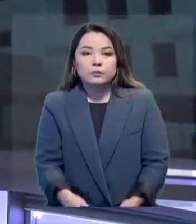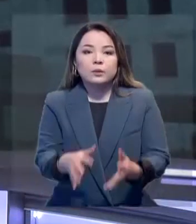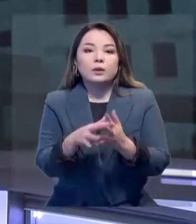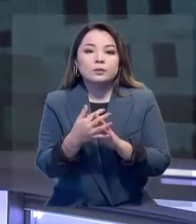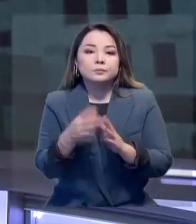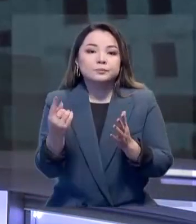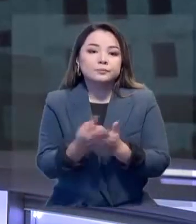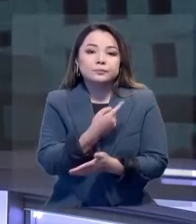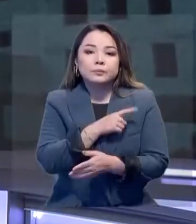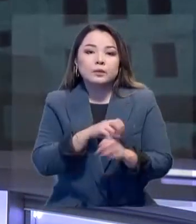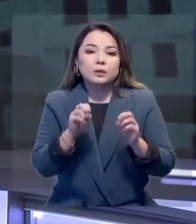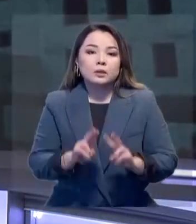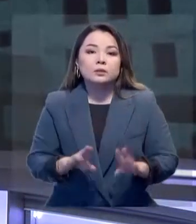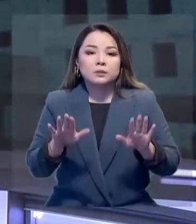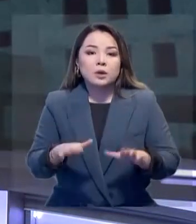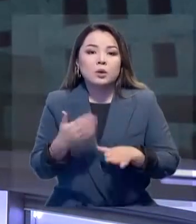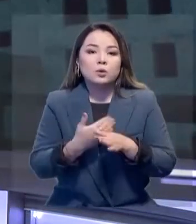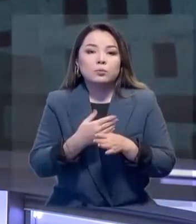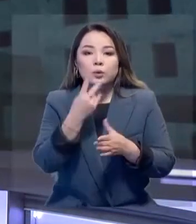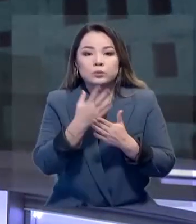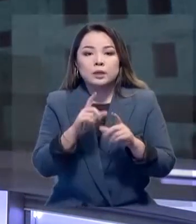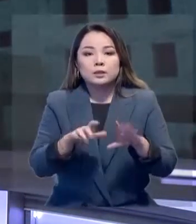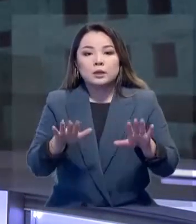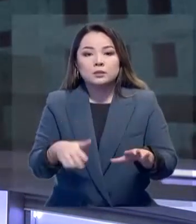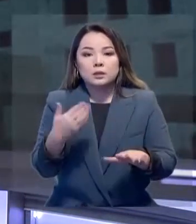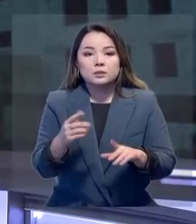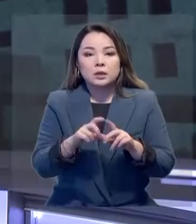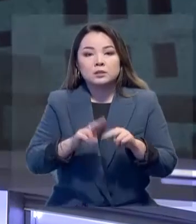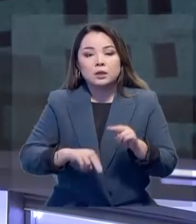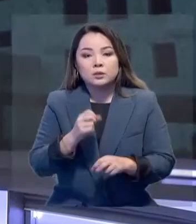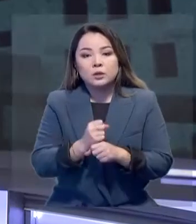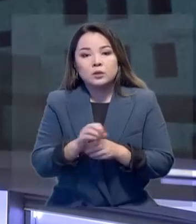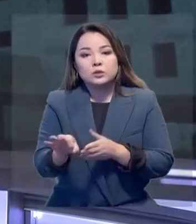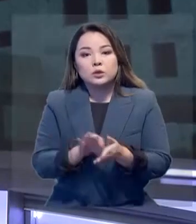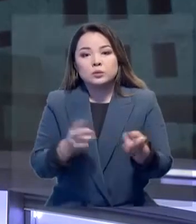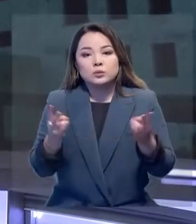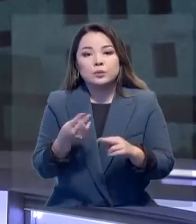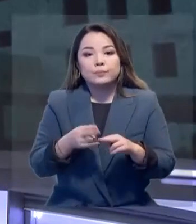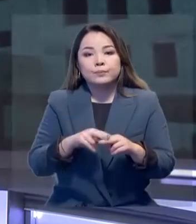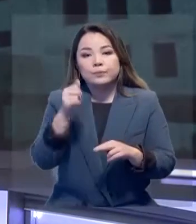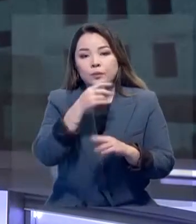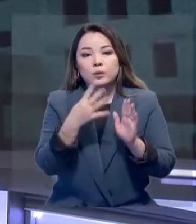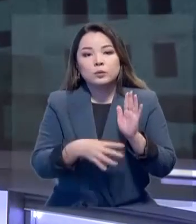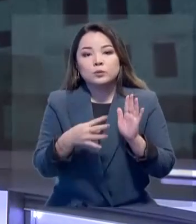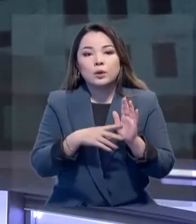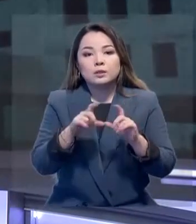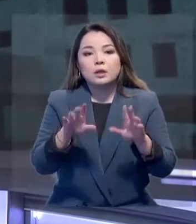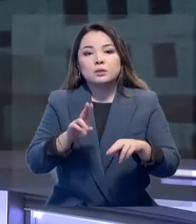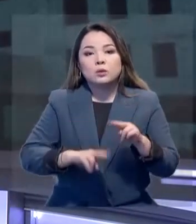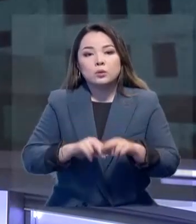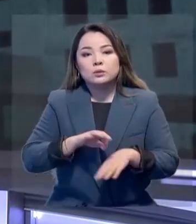Ауылдарда алғашқы медициналық санитарлық көмек көрсету нысандарын салуды жеделдету керек. Биыл осындай 99